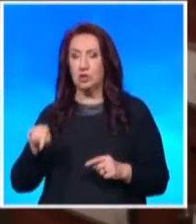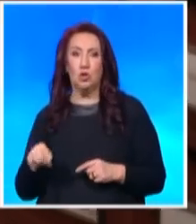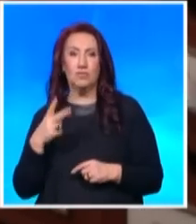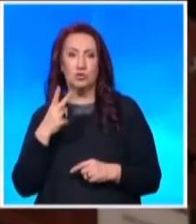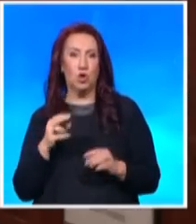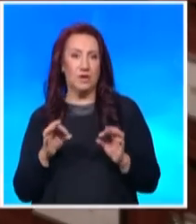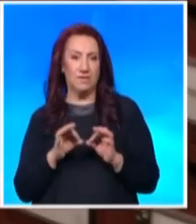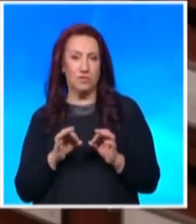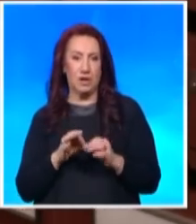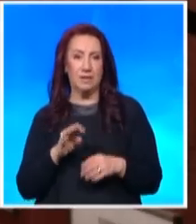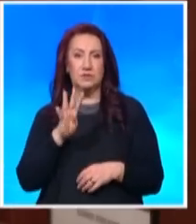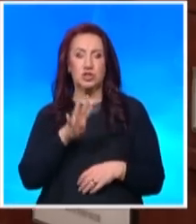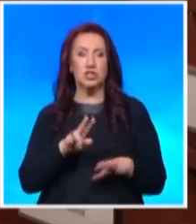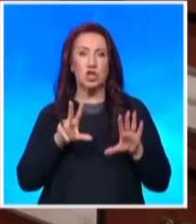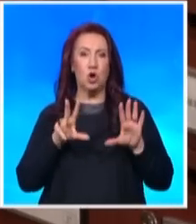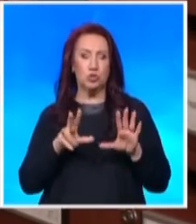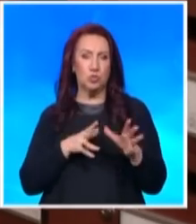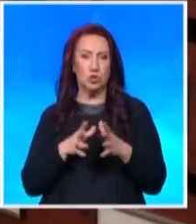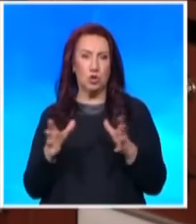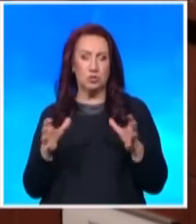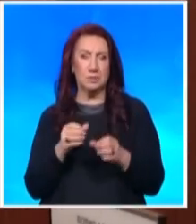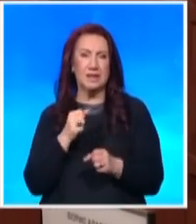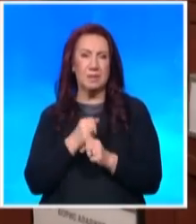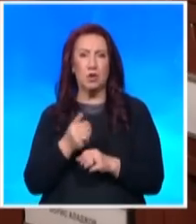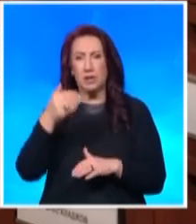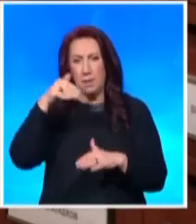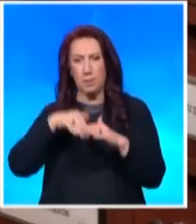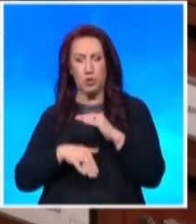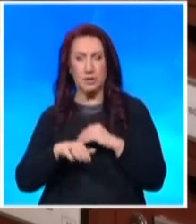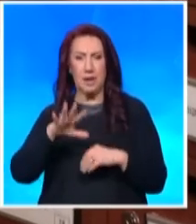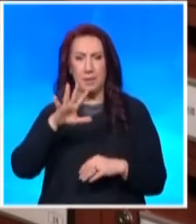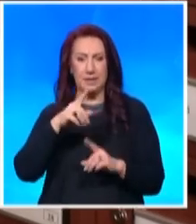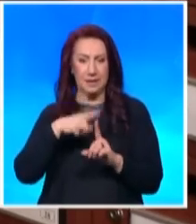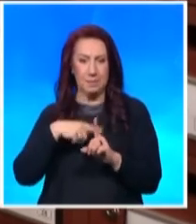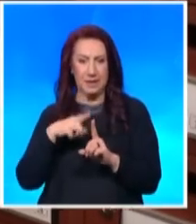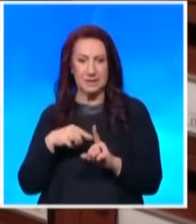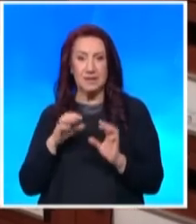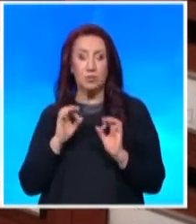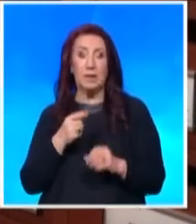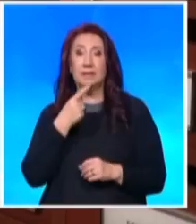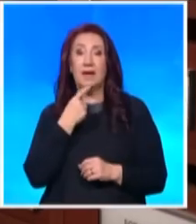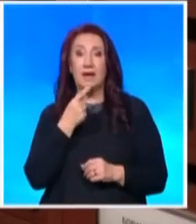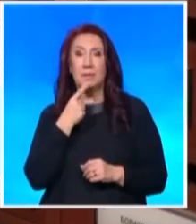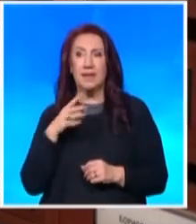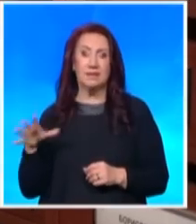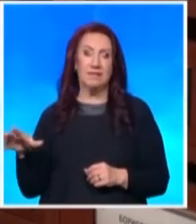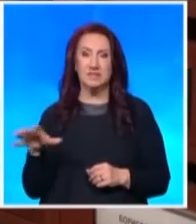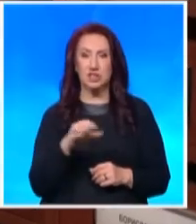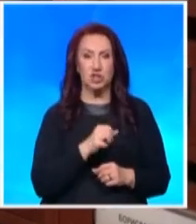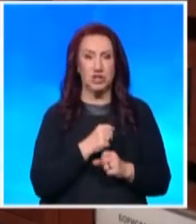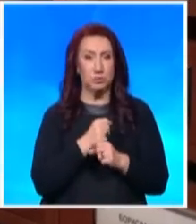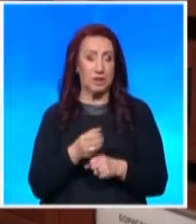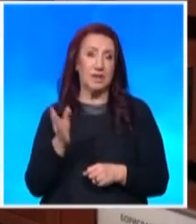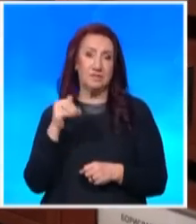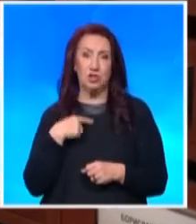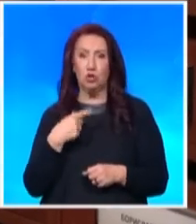48-то Народно събрание работи по-малко от 5 месеца, но в момента имената на всички народни представители все